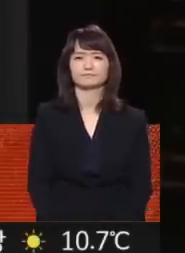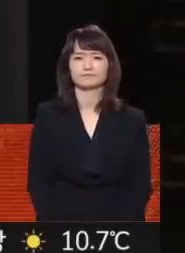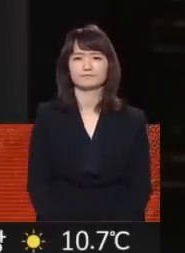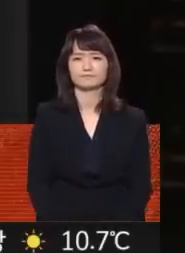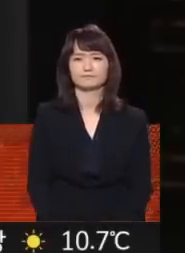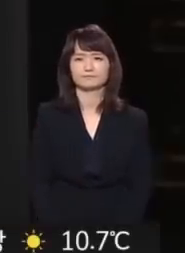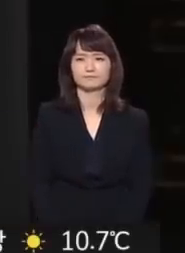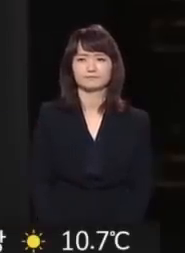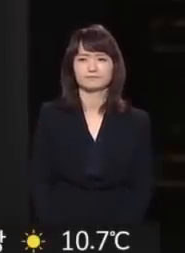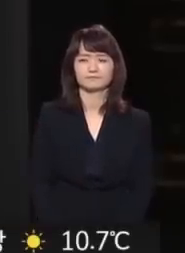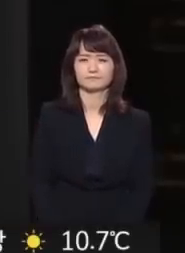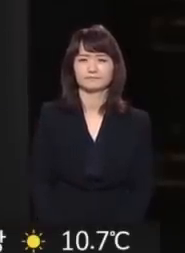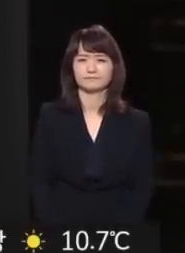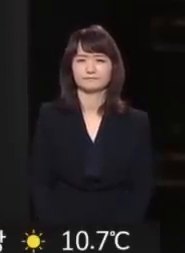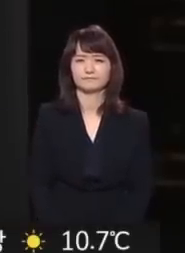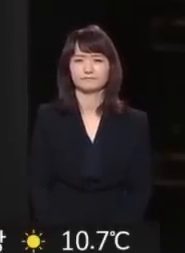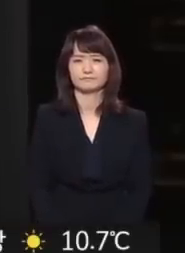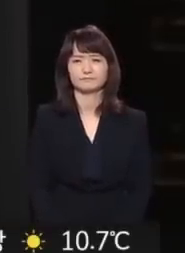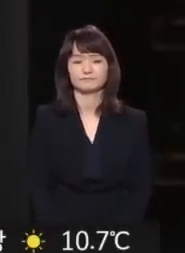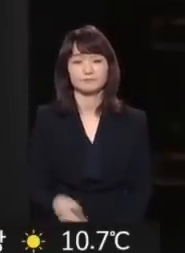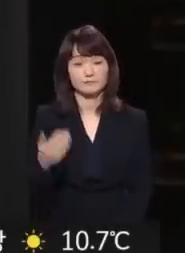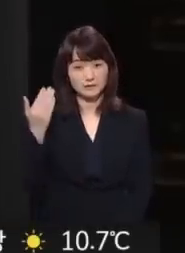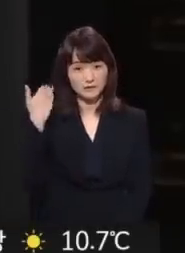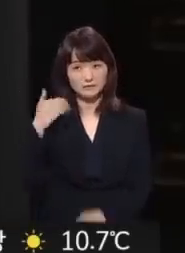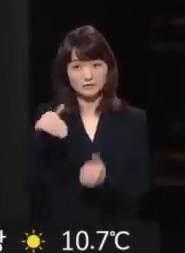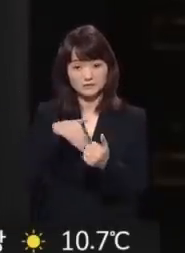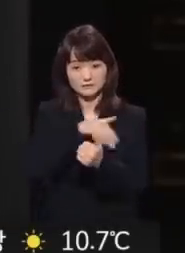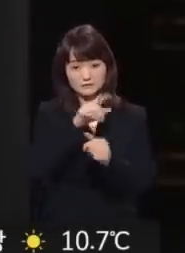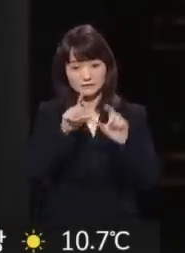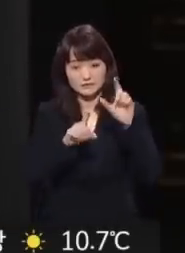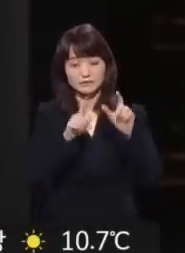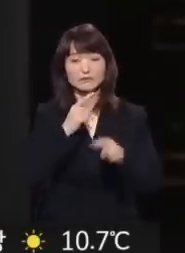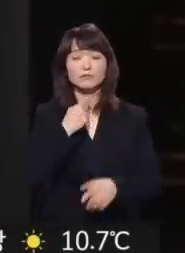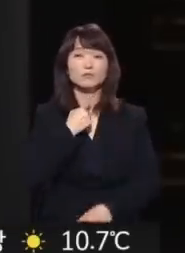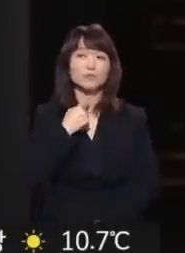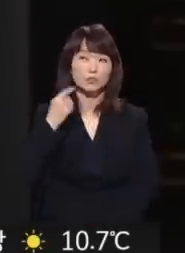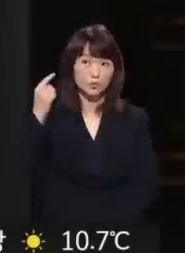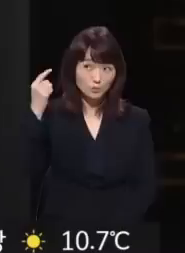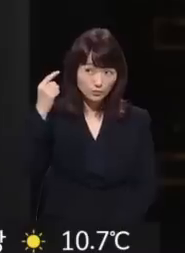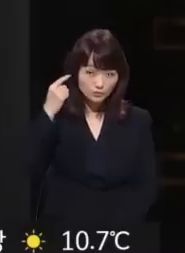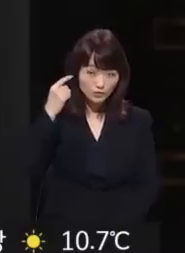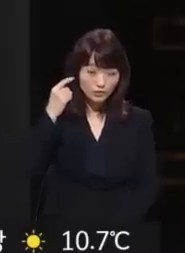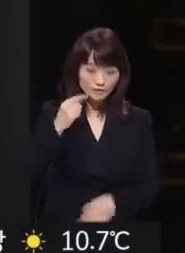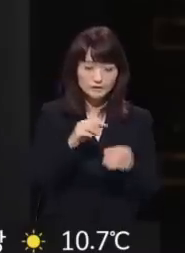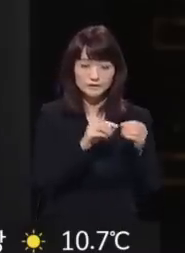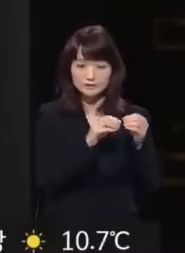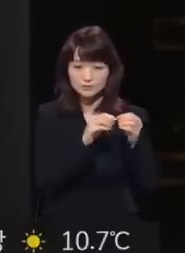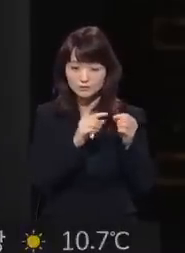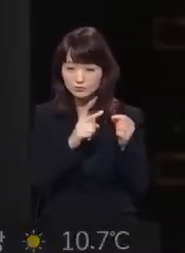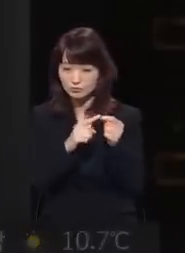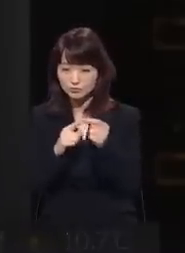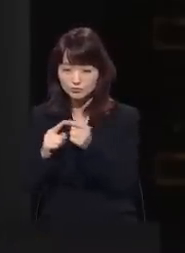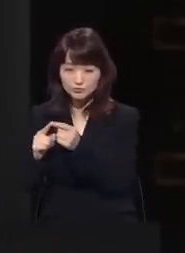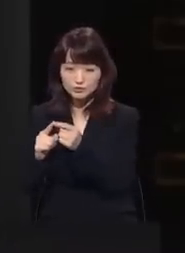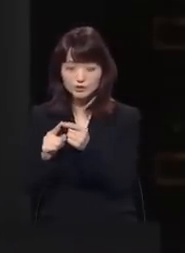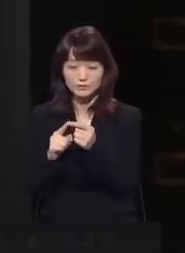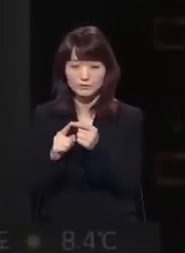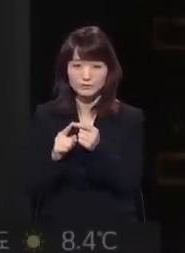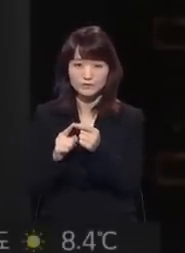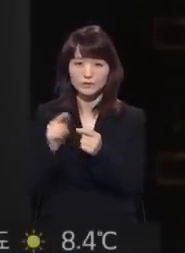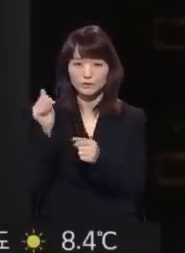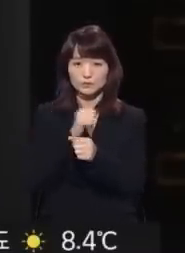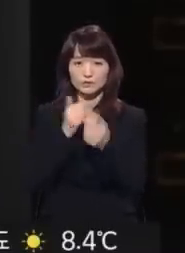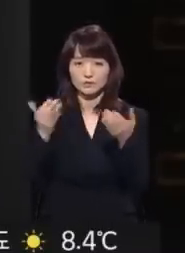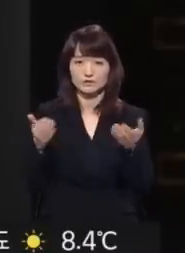진짜 이게 그 앞서 저희가 이제이 상황을 워딩만을 소개해 드렸잖아요 그 워딩만 보더라도